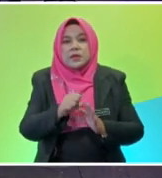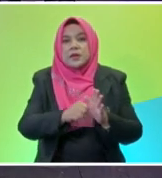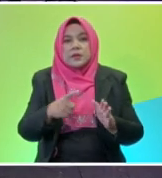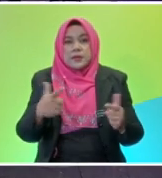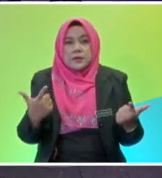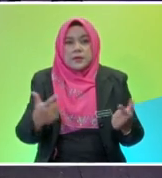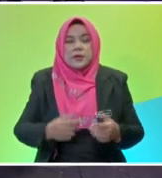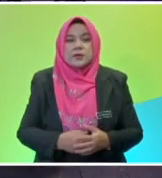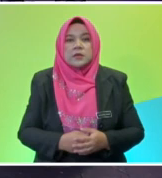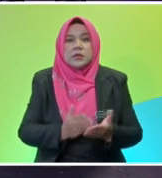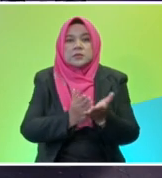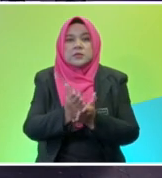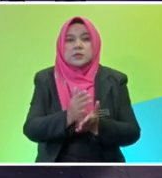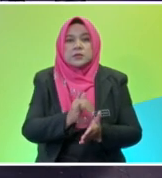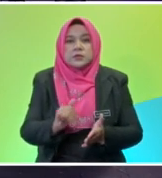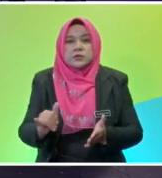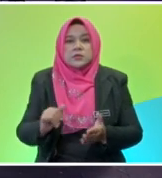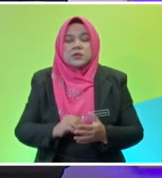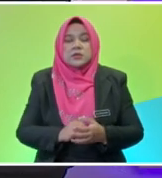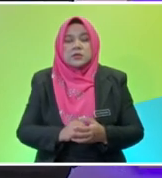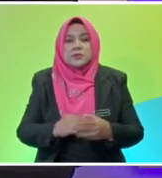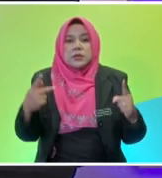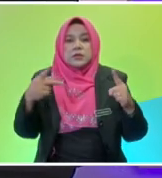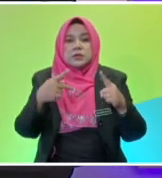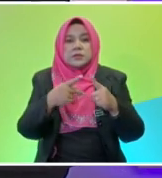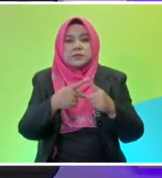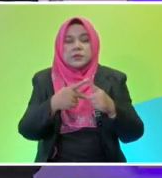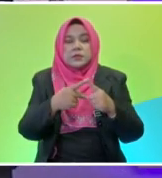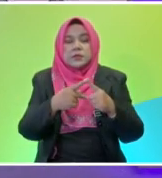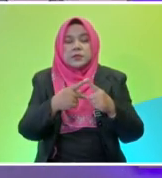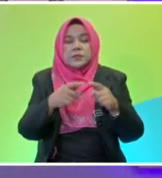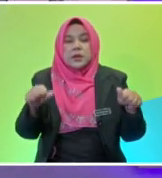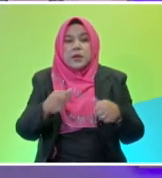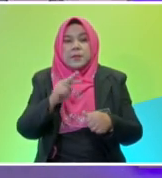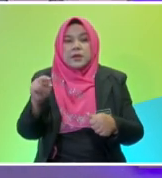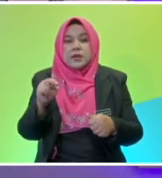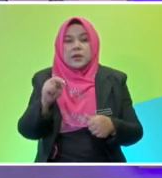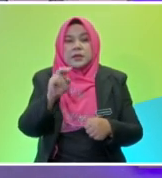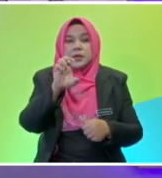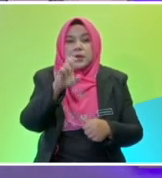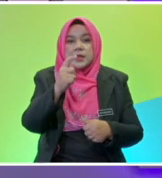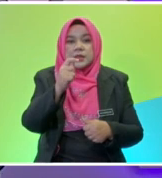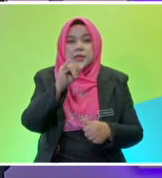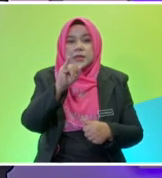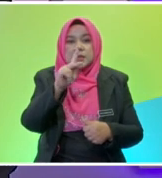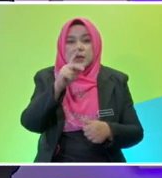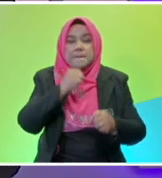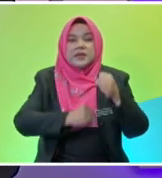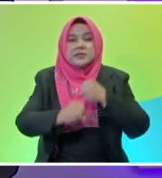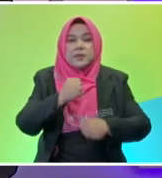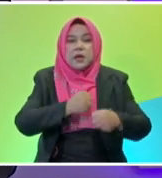lah Yesus kristusnya kita tengok eee kepada etika persembahan nah ketika sembahan ini Sebelum masuknya